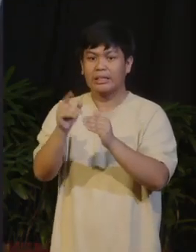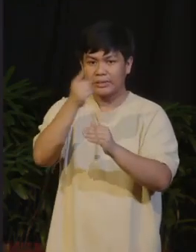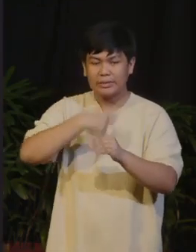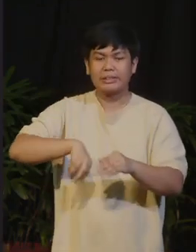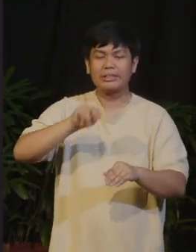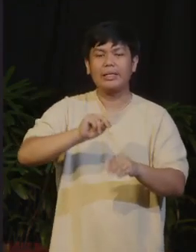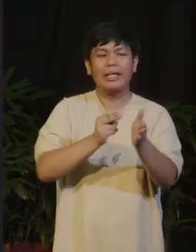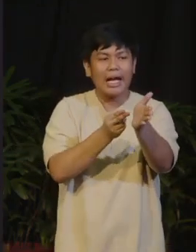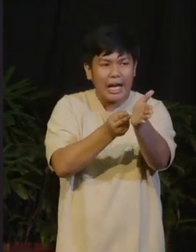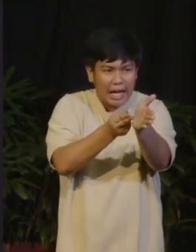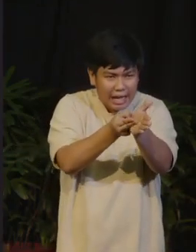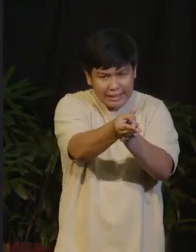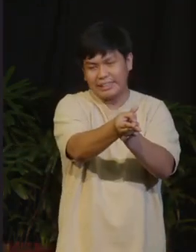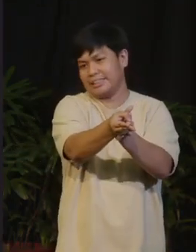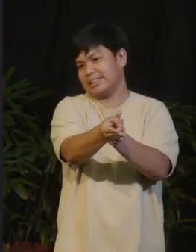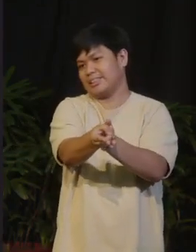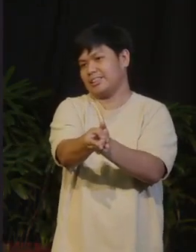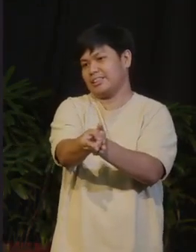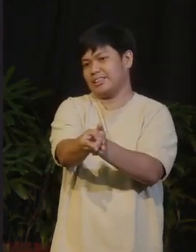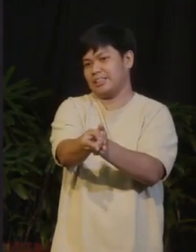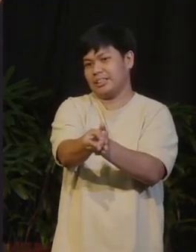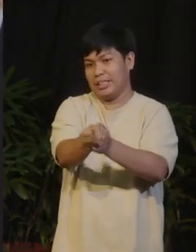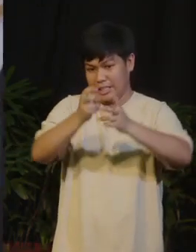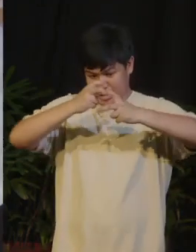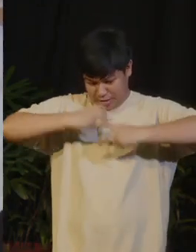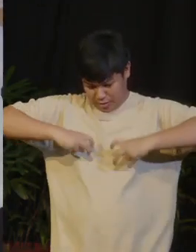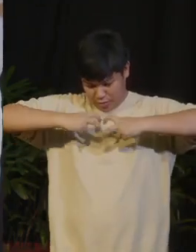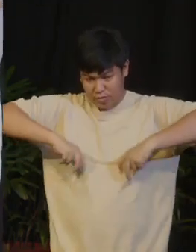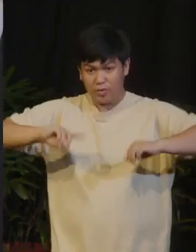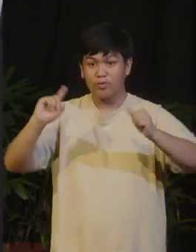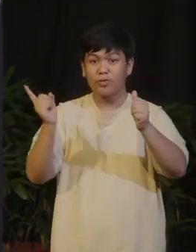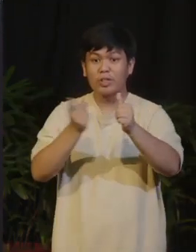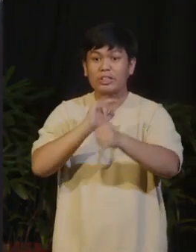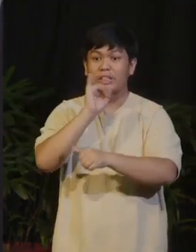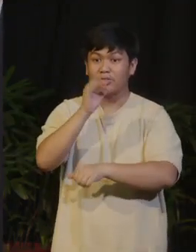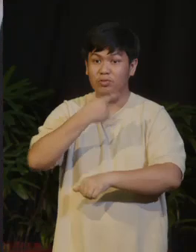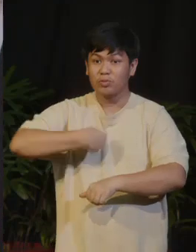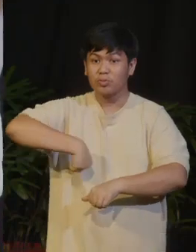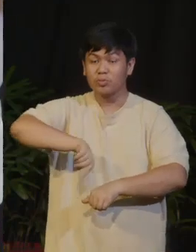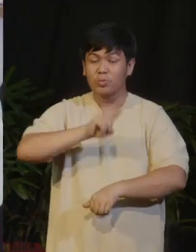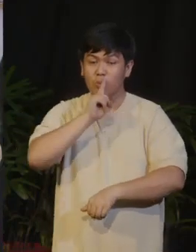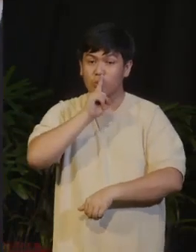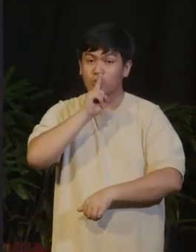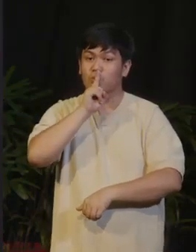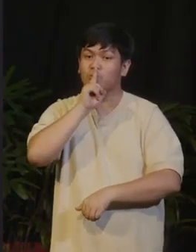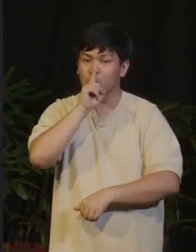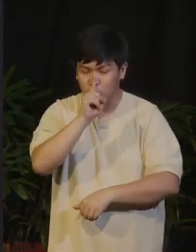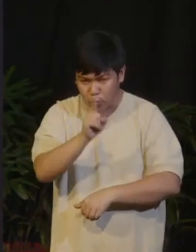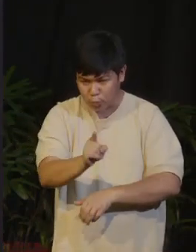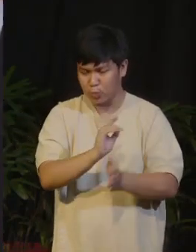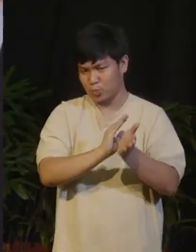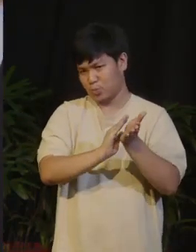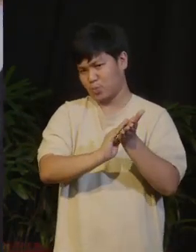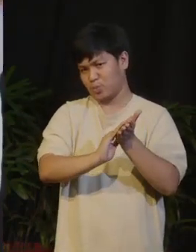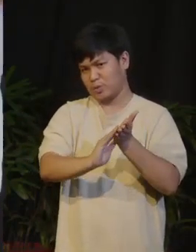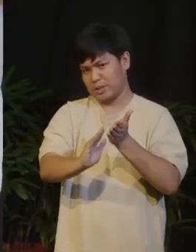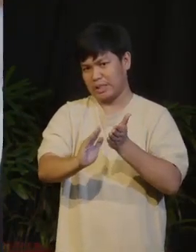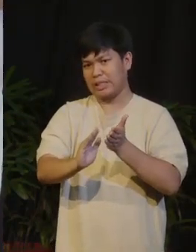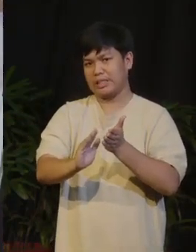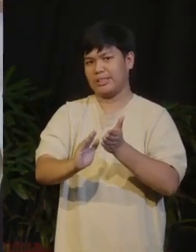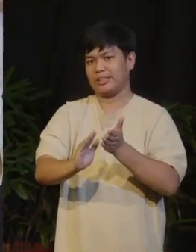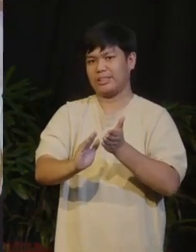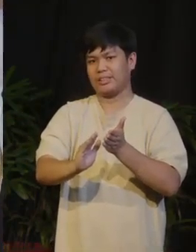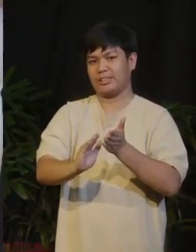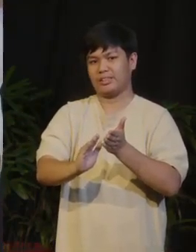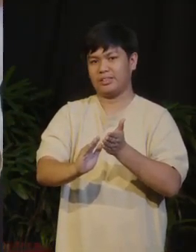Magpakatotoo tayo. Alamin muna natin kung tayo nga sa ating paratang sa ating kapwa ay